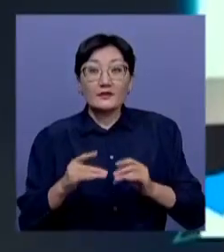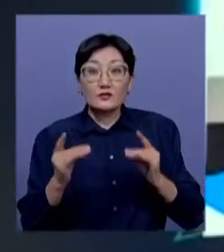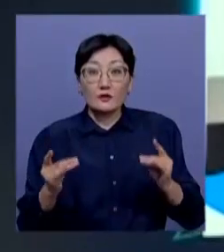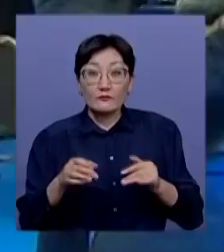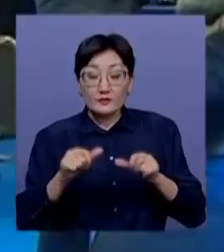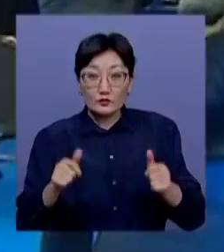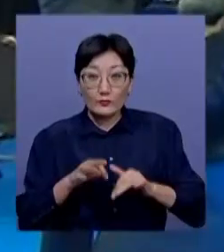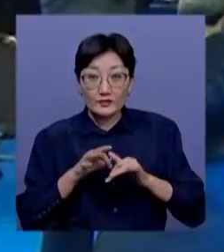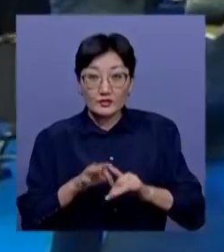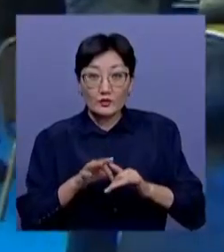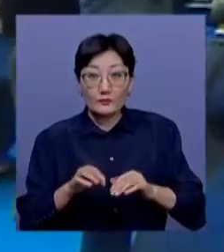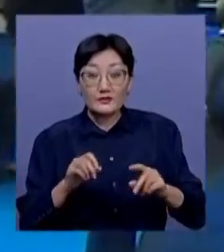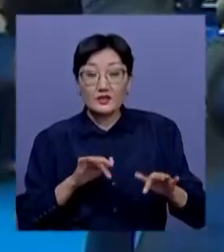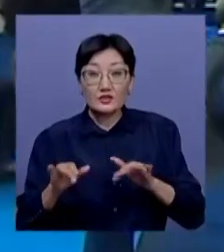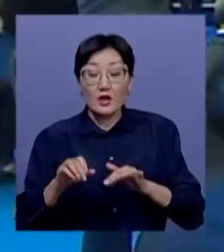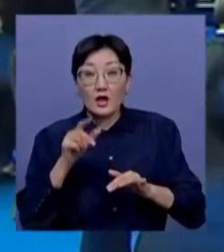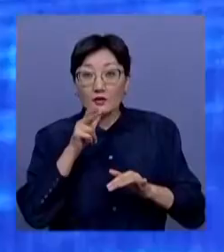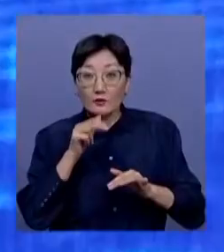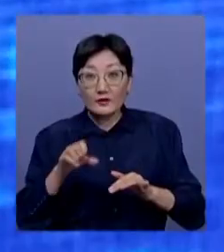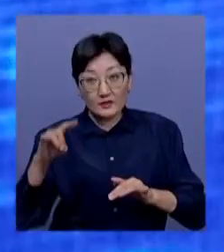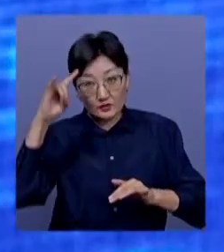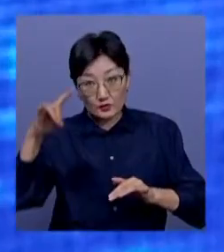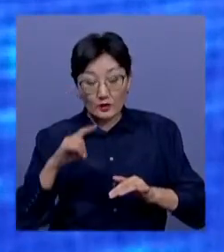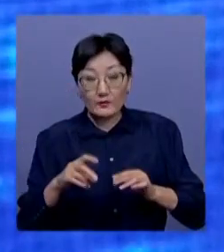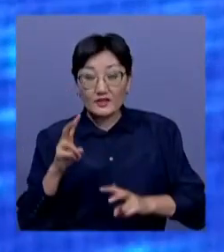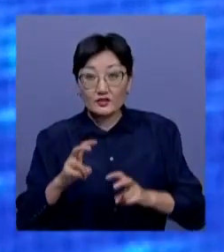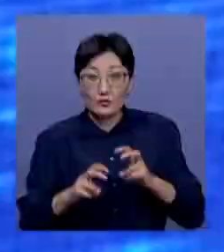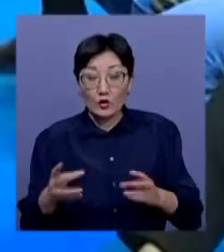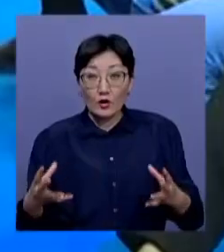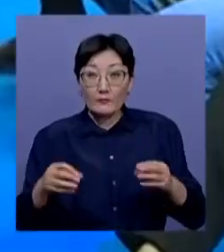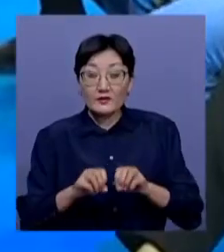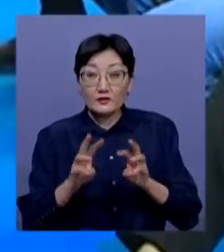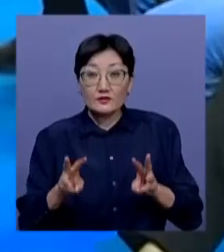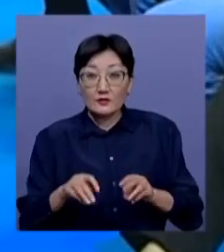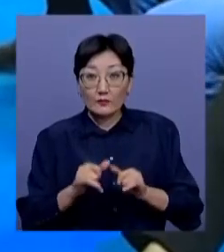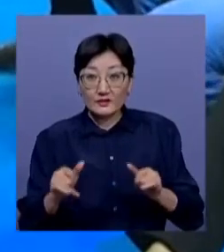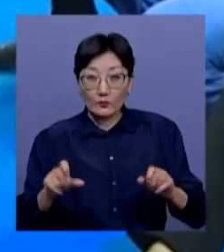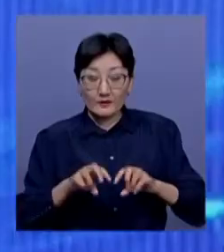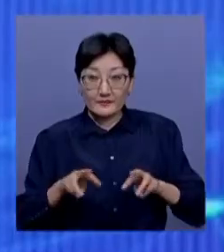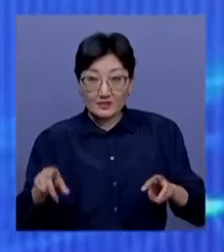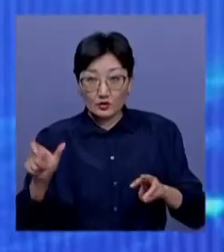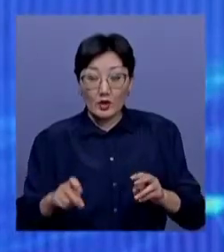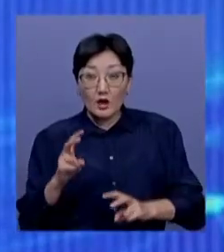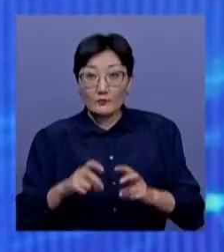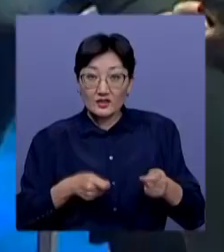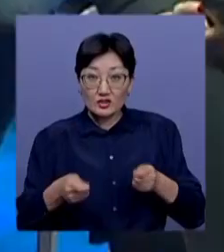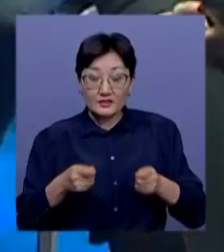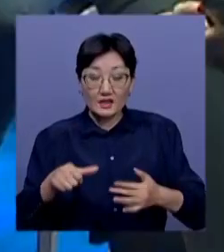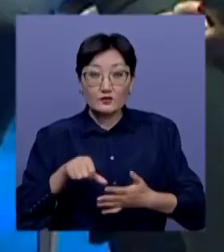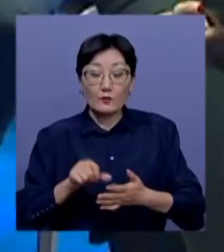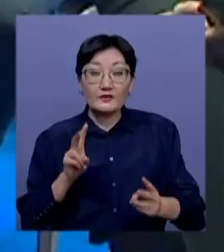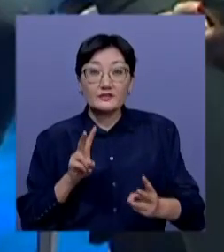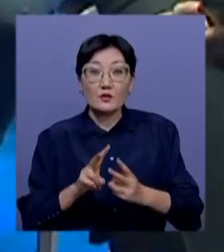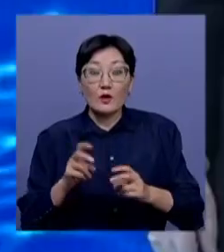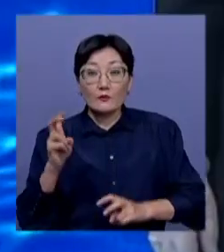форматында өткен жиынға Корея Республикасы мен еліміздің индустрия және инфрақұрылымдық даму министрлері, зауыт басшылары қатысты.